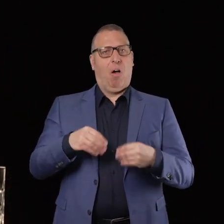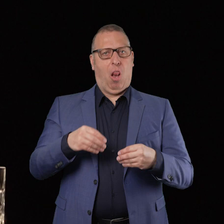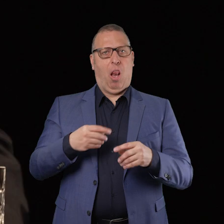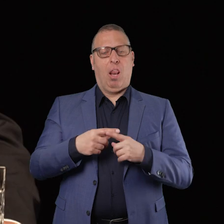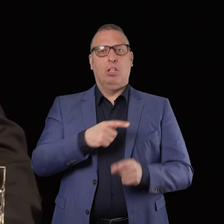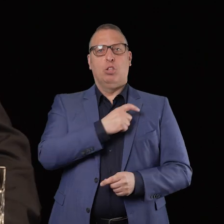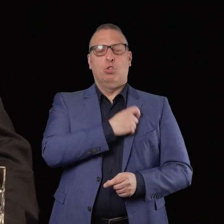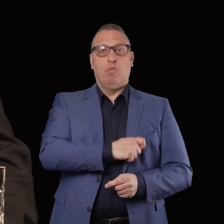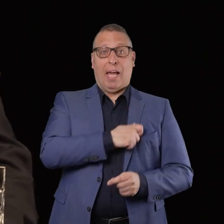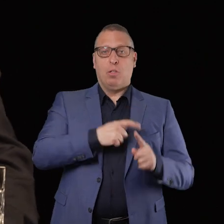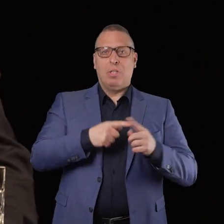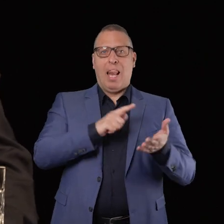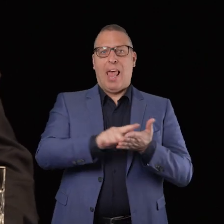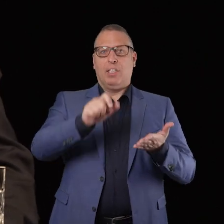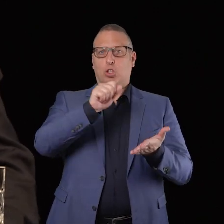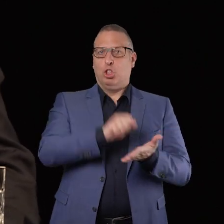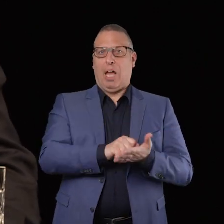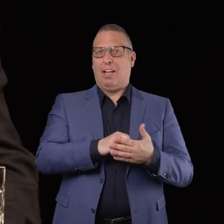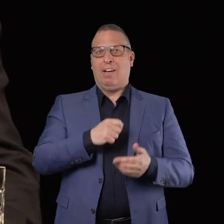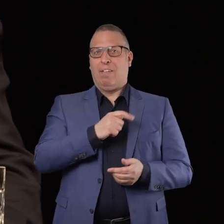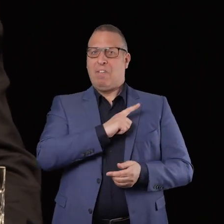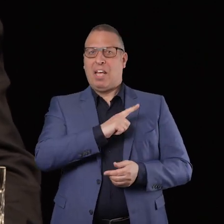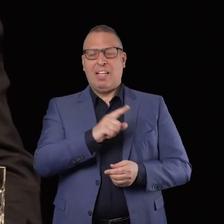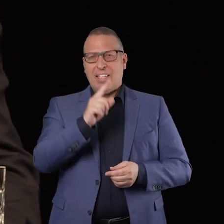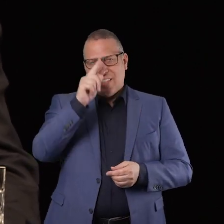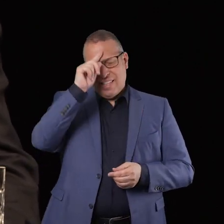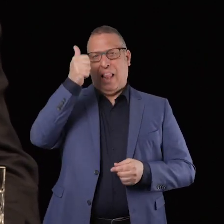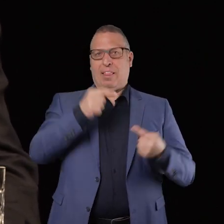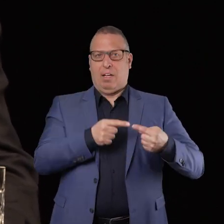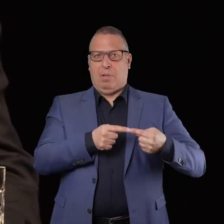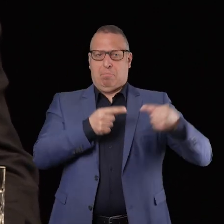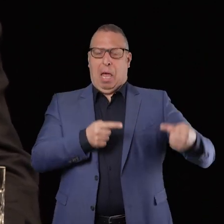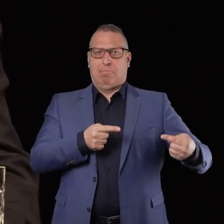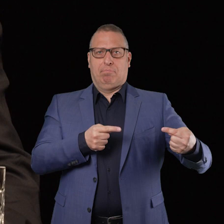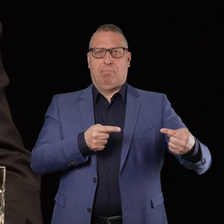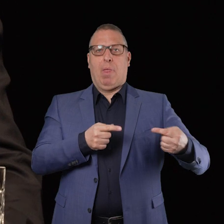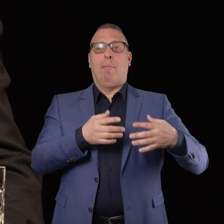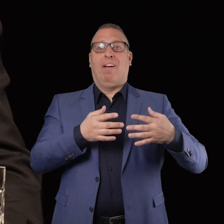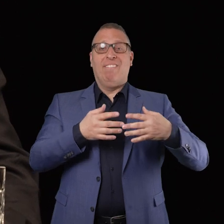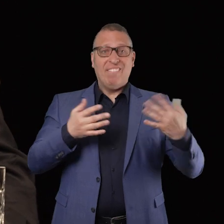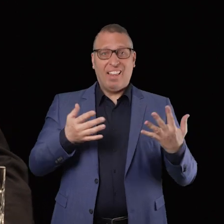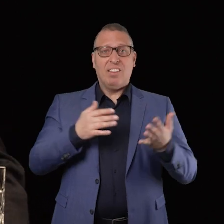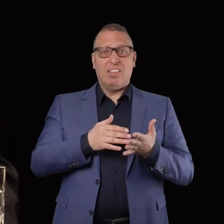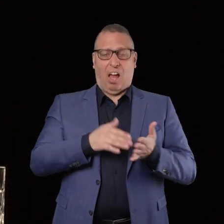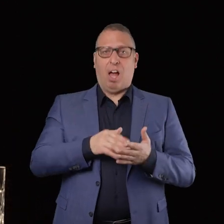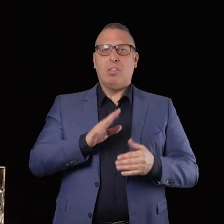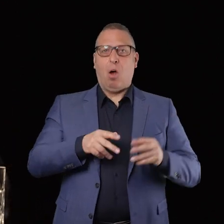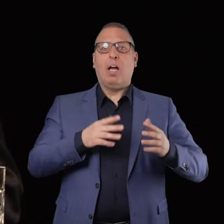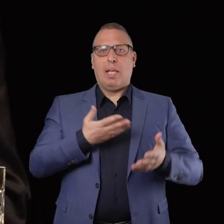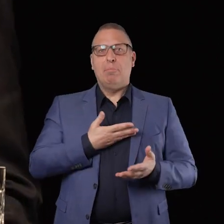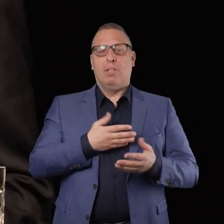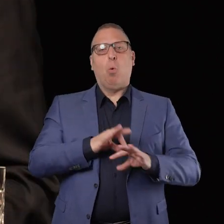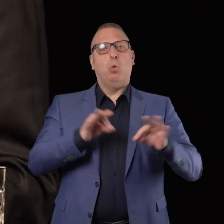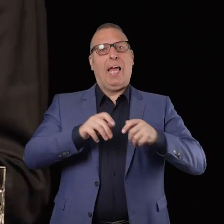Zwischen der Schweiz und Liechtenstein ist es so, dass wir selten Differenzen haben. Aber falls doch, gibt es